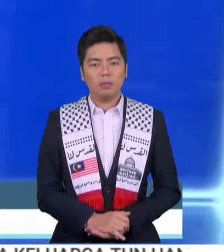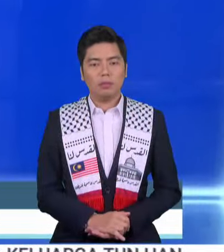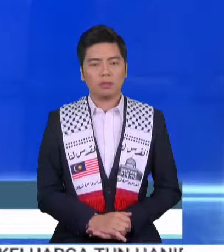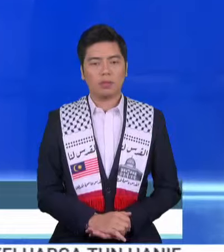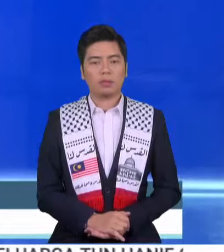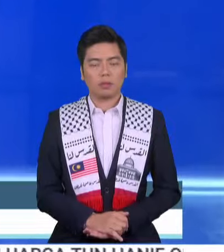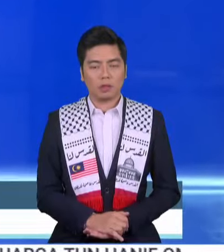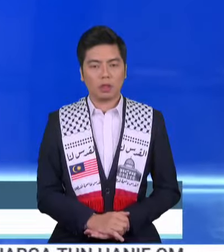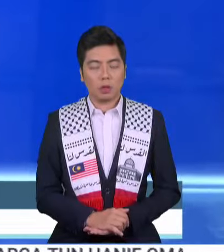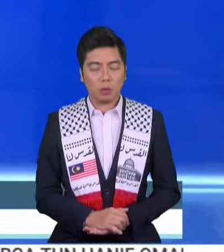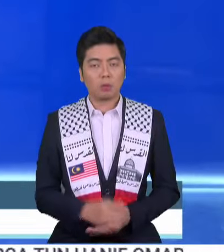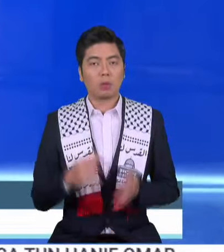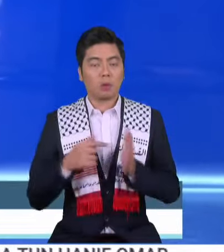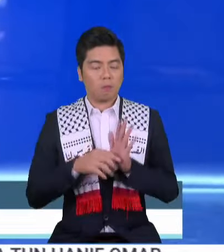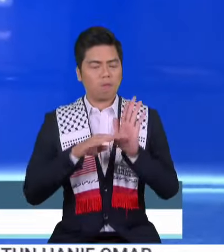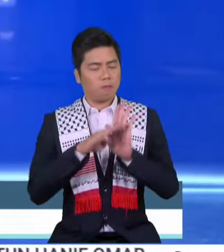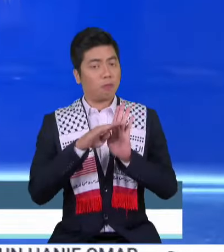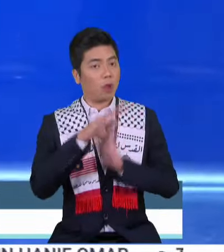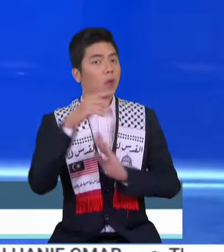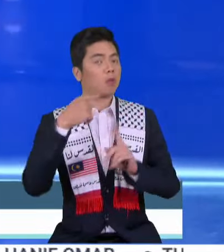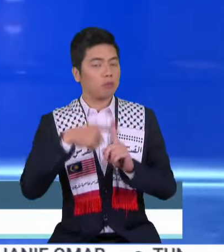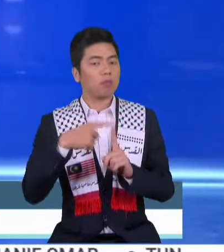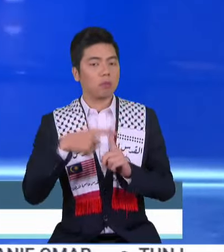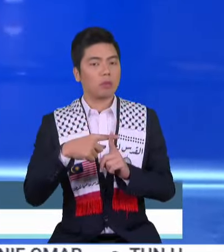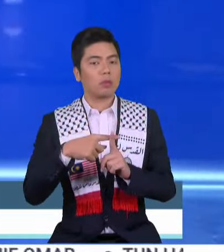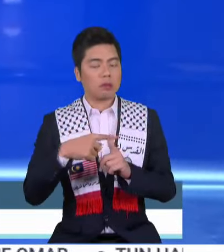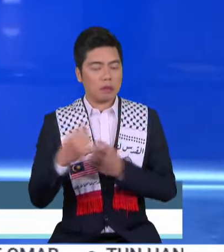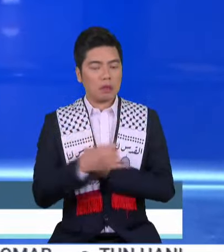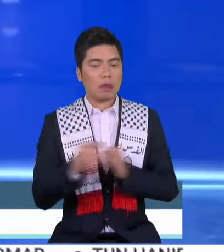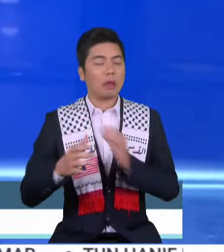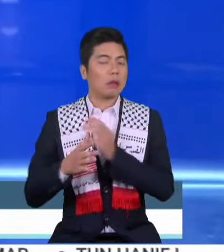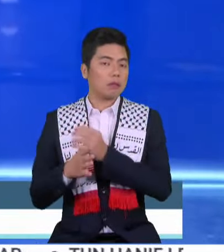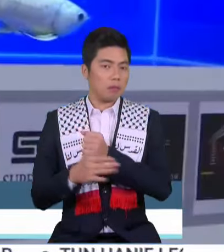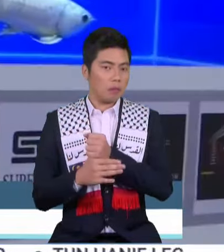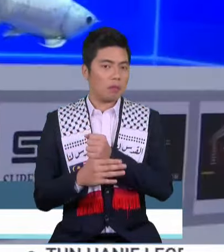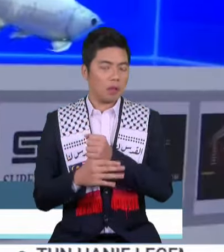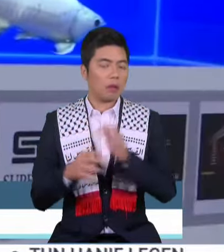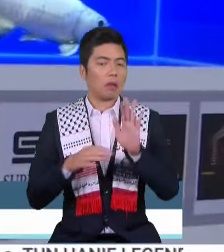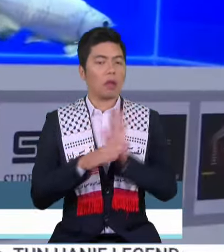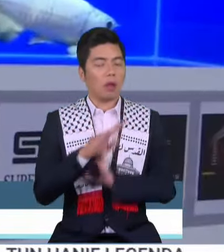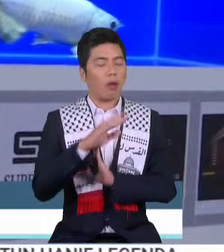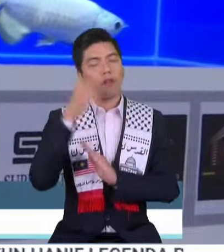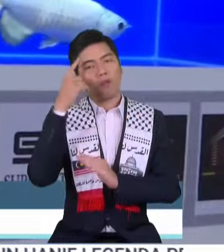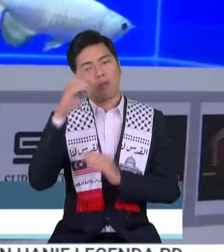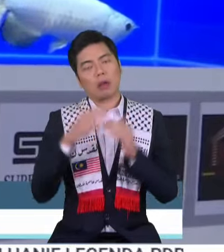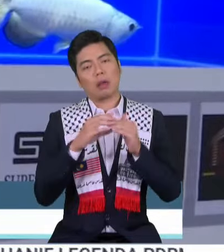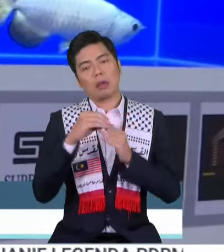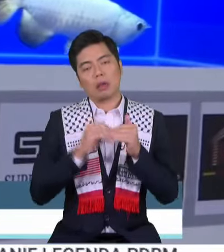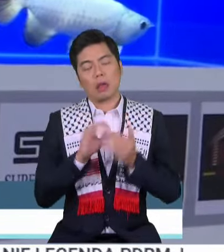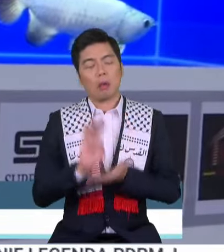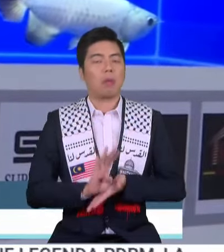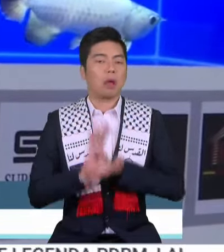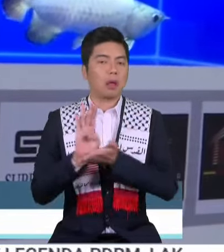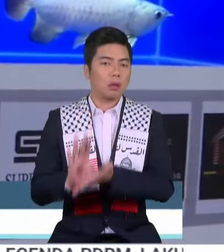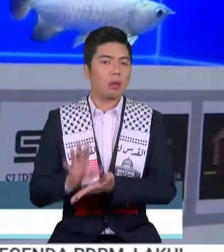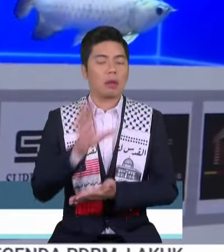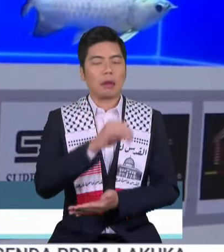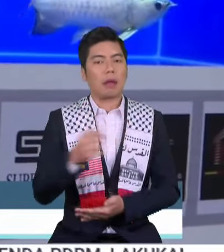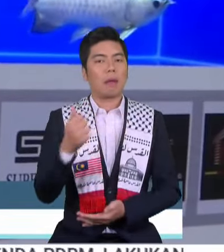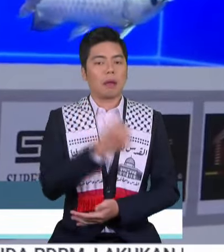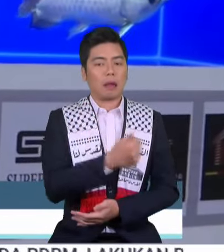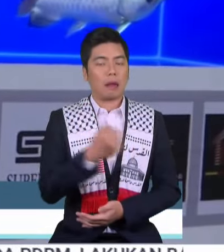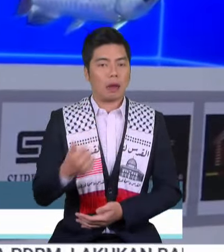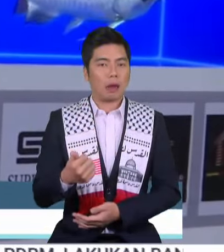Melihat kepada momentum positif itu, Jabatan Perikanan komited meningkatkan kemudahan, bantuan serta sumbangan